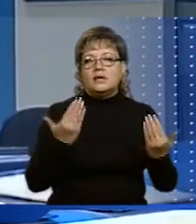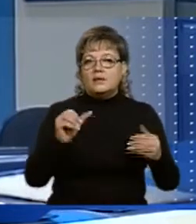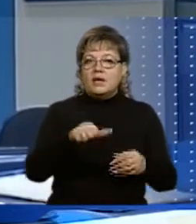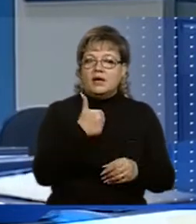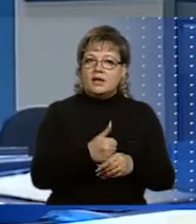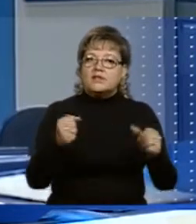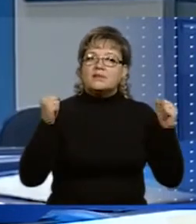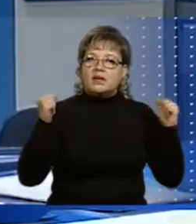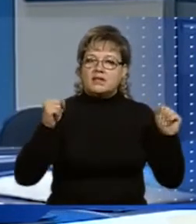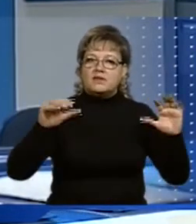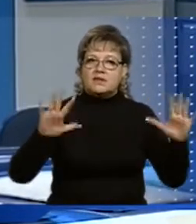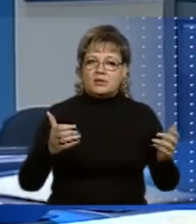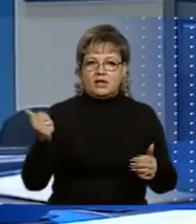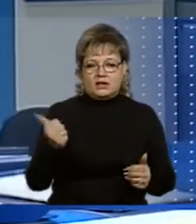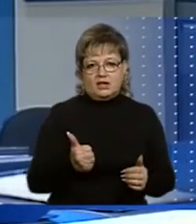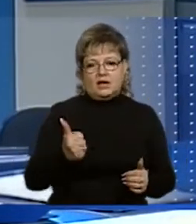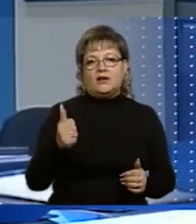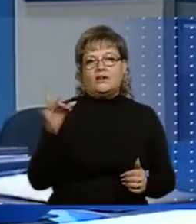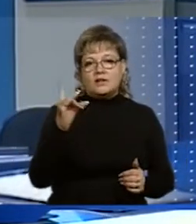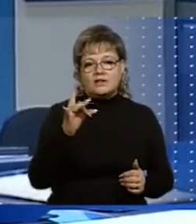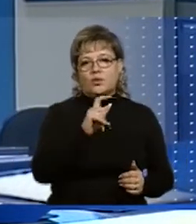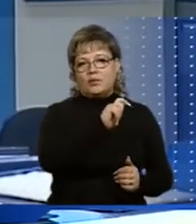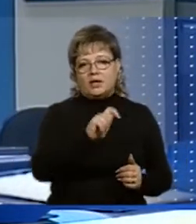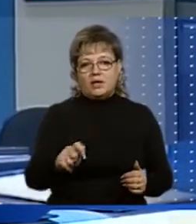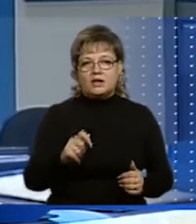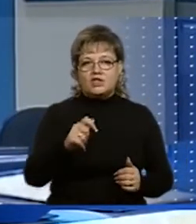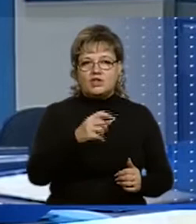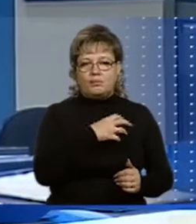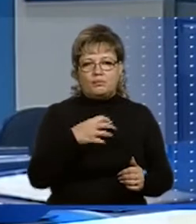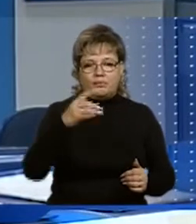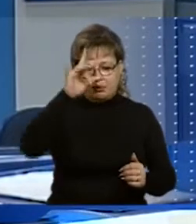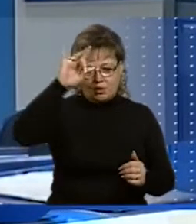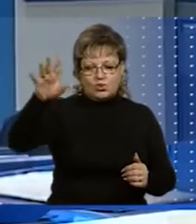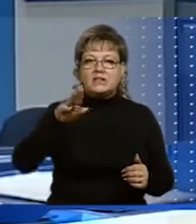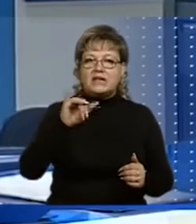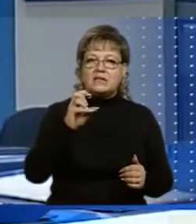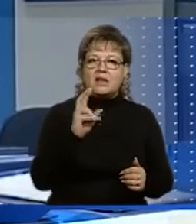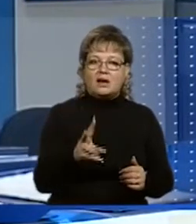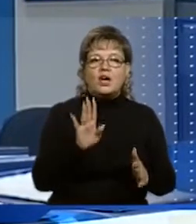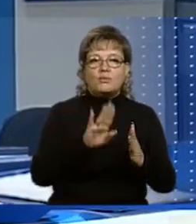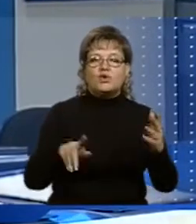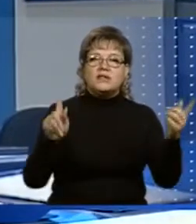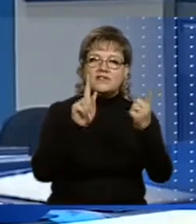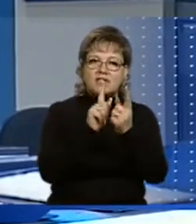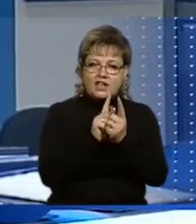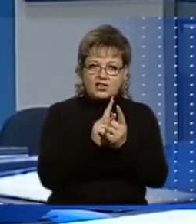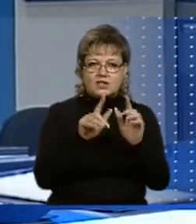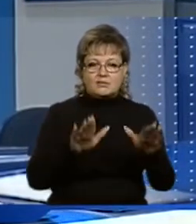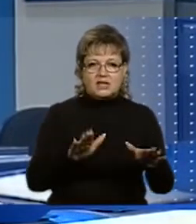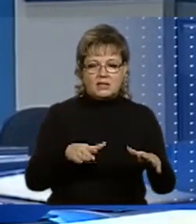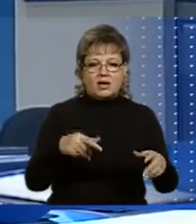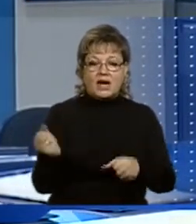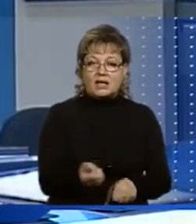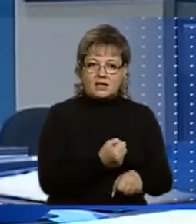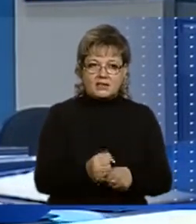Теперь о главных спортивных событиях недели. Донскую столицу посетил олимпийский чемпион Владислав Третьяк. После встречи с местными